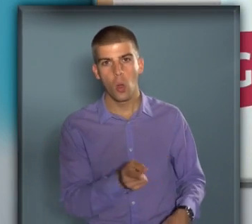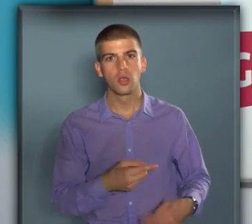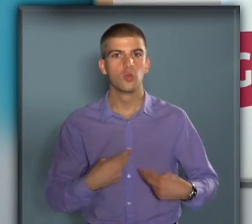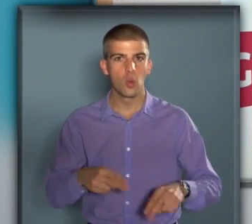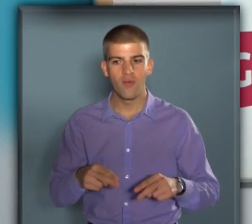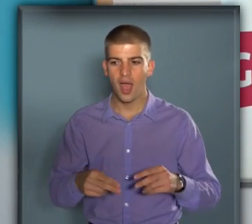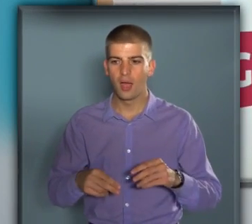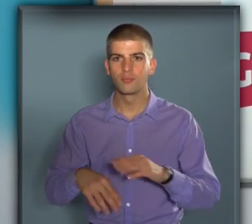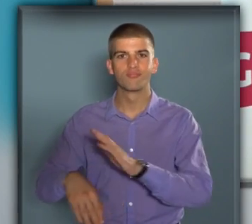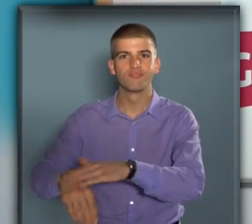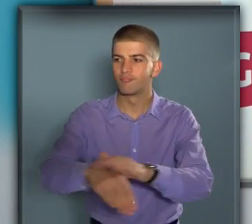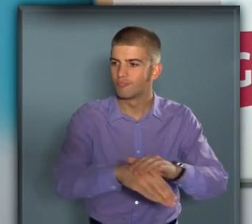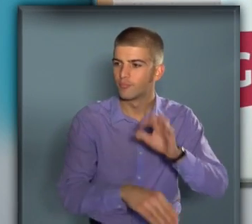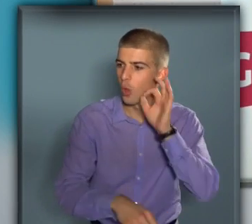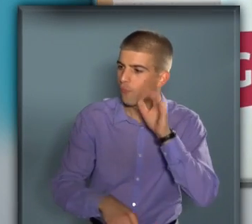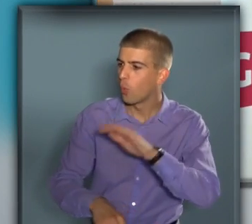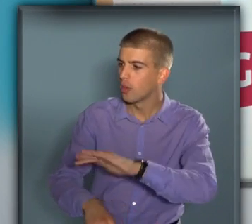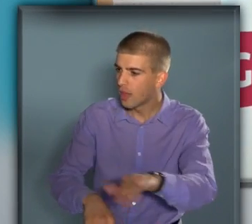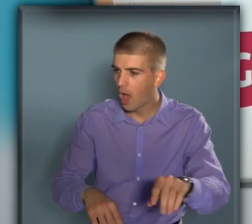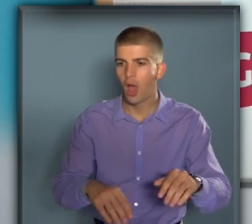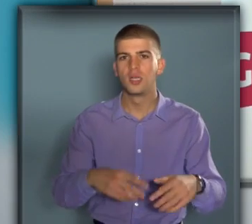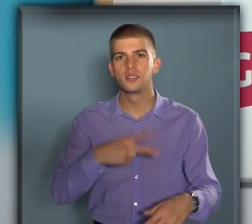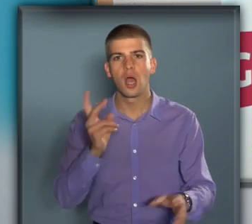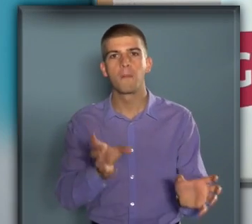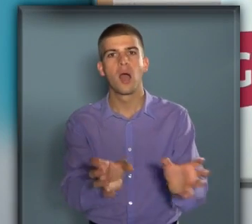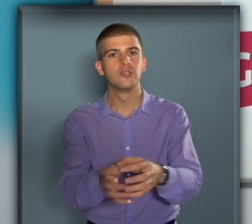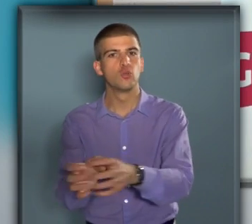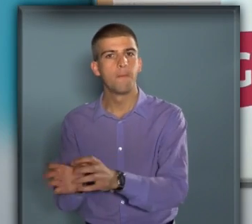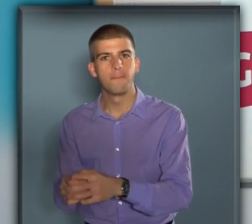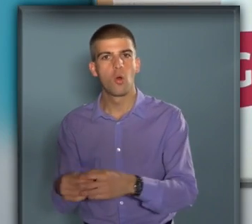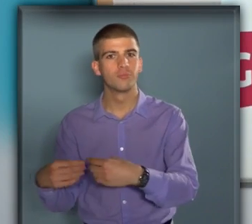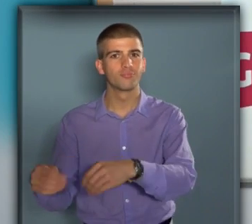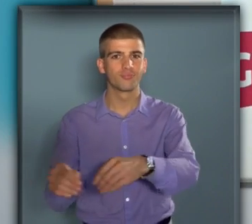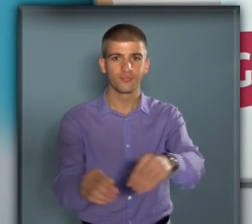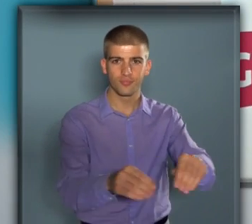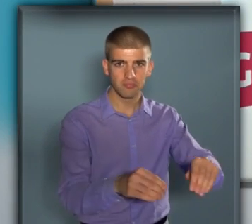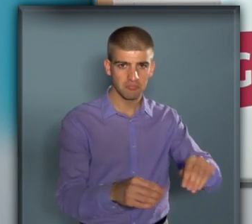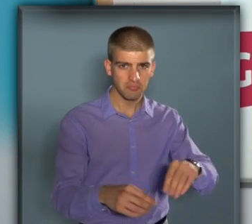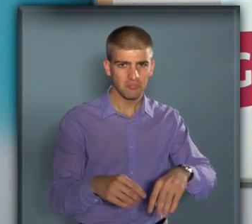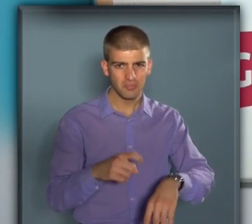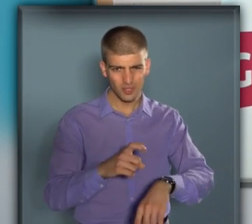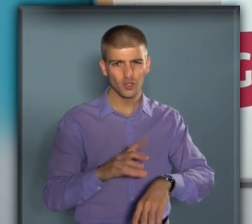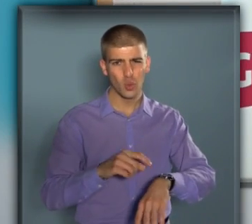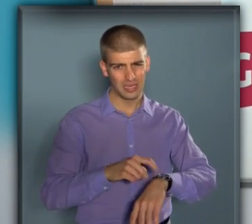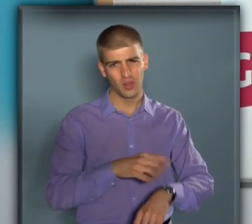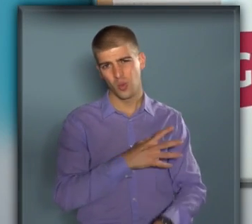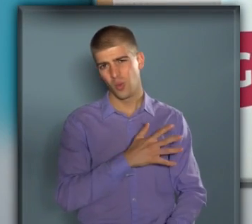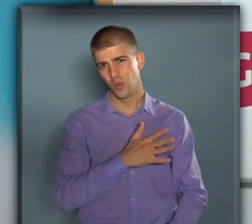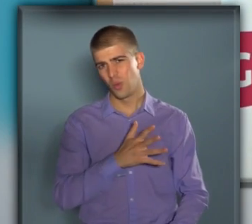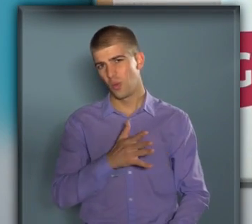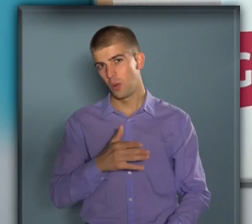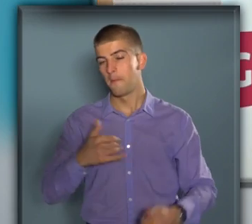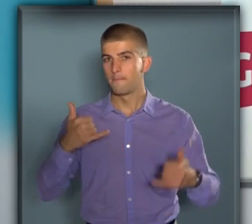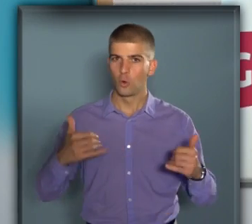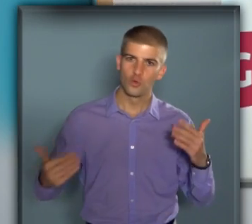a óvodájukba, illetve szakmai körökbe. Eltelt egy jó sok idő, és úgy gondoltuk, hogy ezt